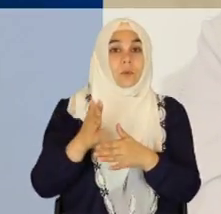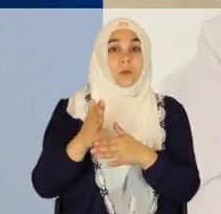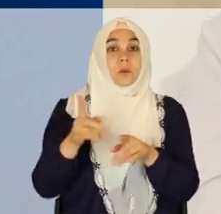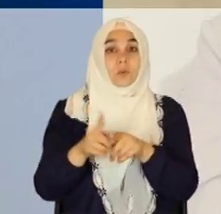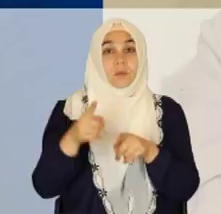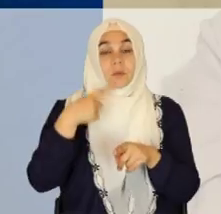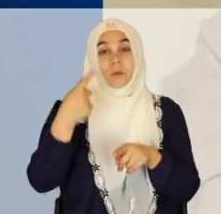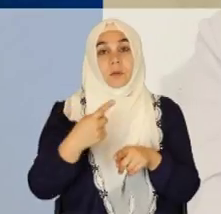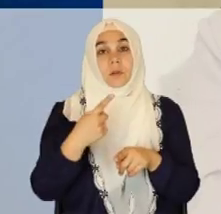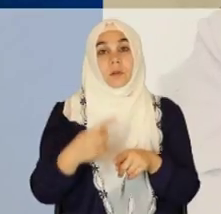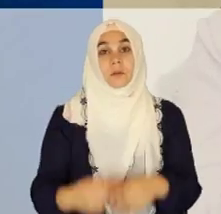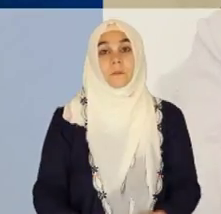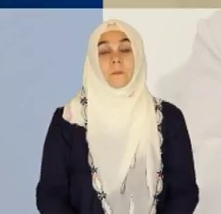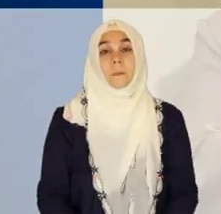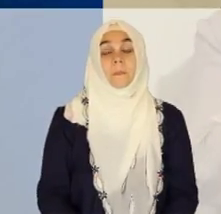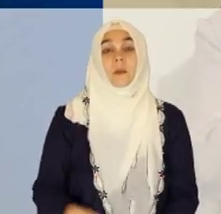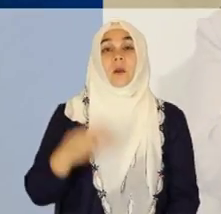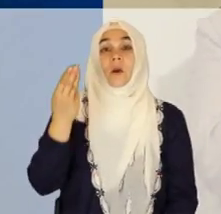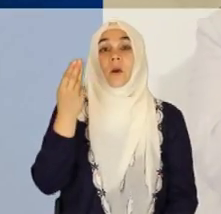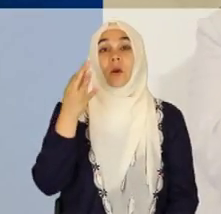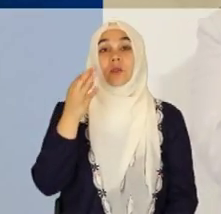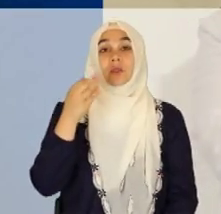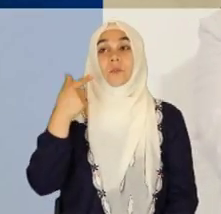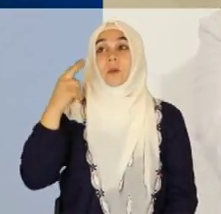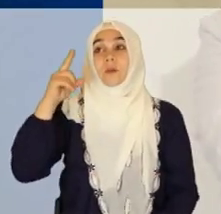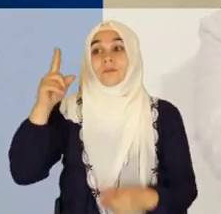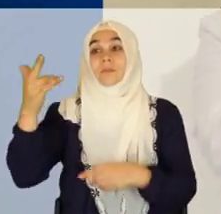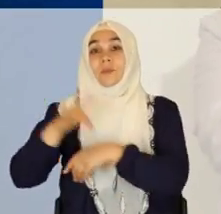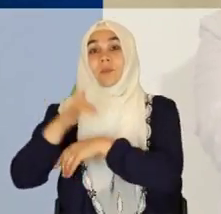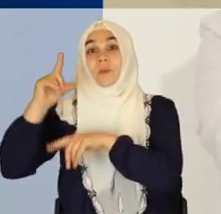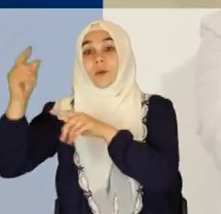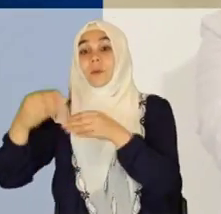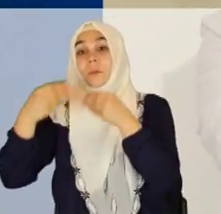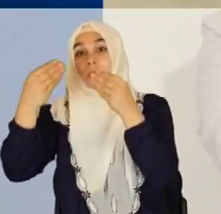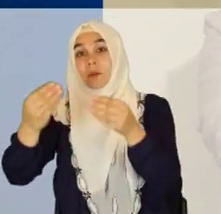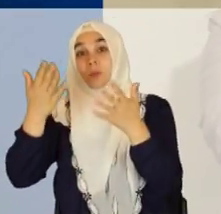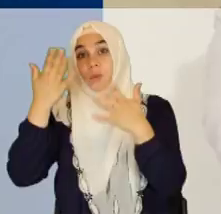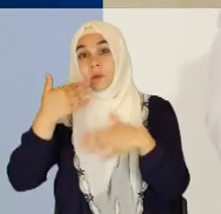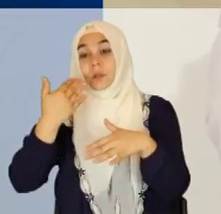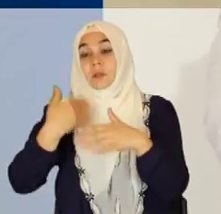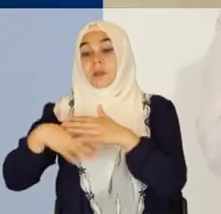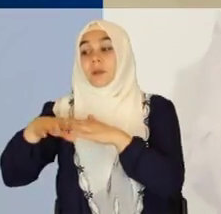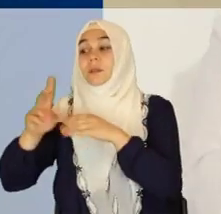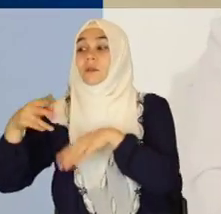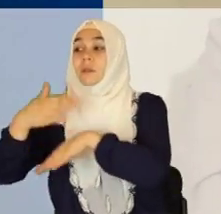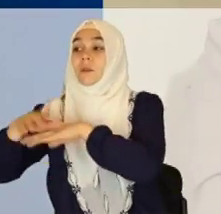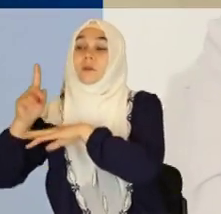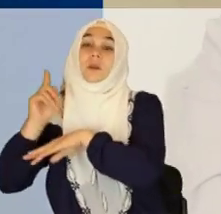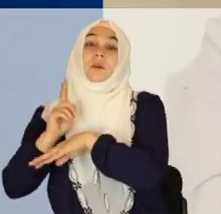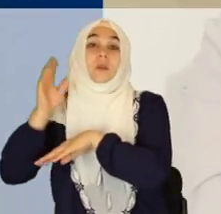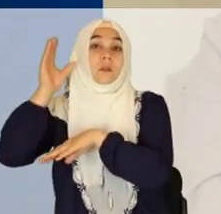Derakanlar. Haligi borib mana sizga sadaqa, zakotni berib, chekaga chiqib quloq solar